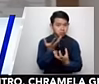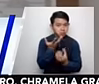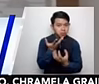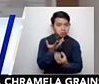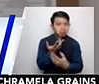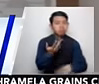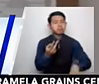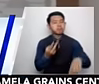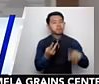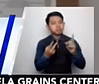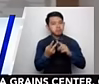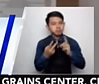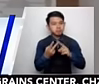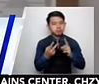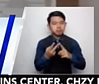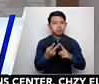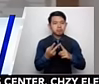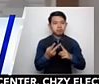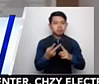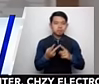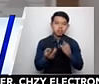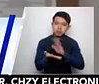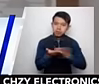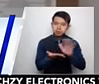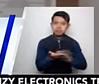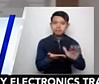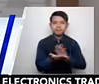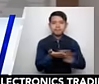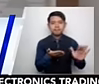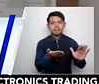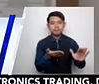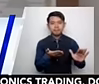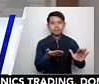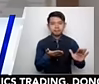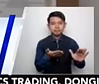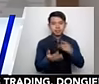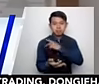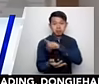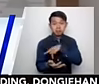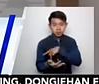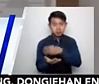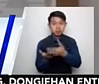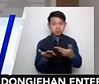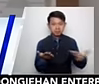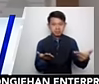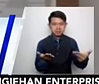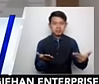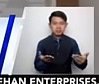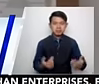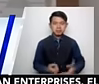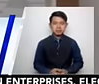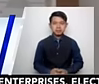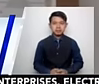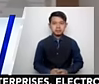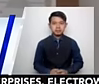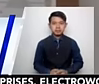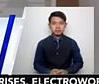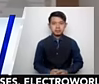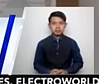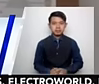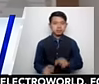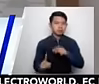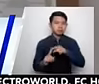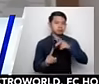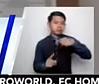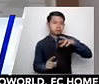iba naman na lilinis ng mga personal na na utos ng suspect natin. At isa doon